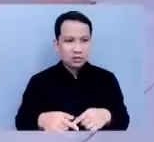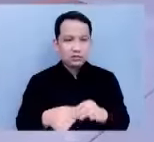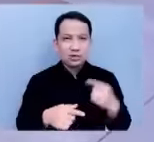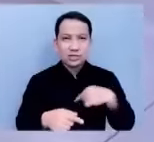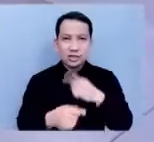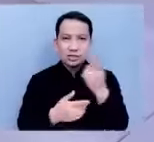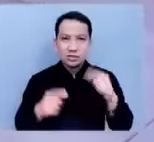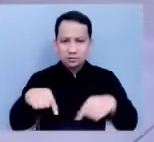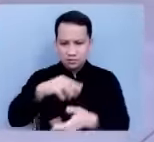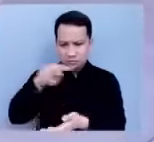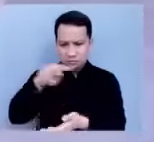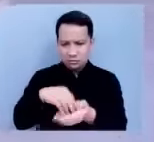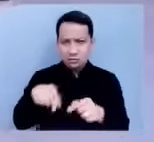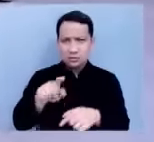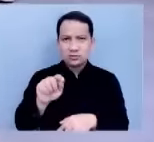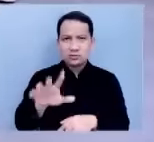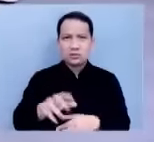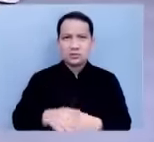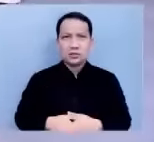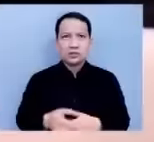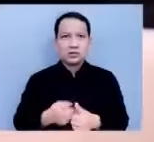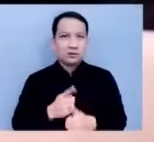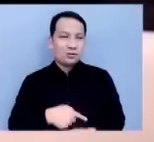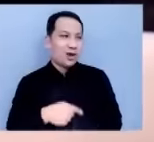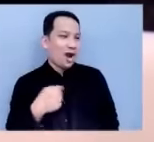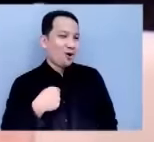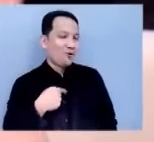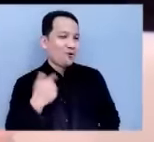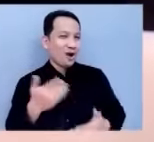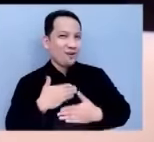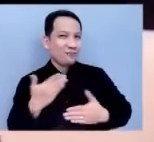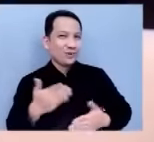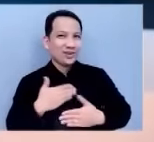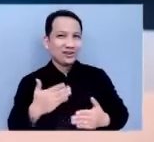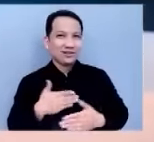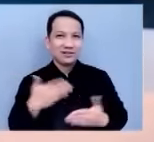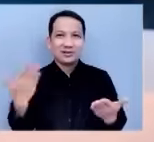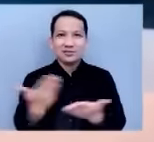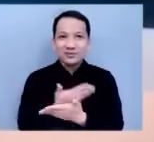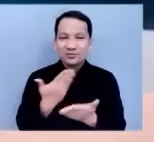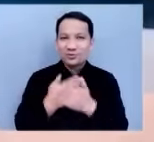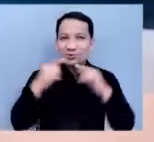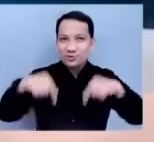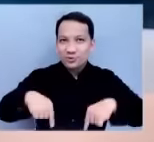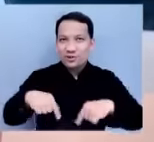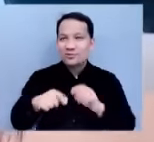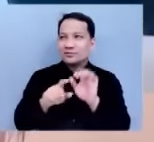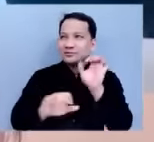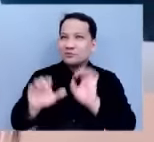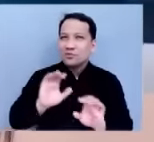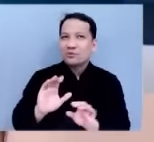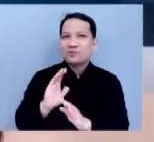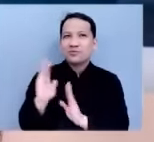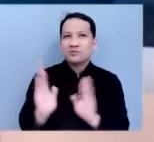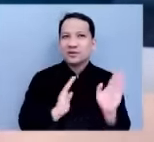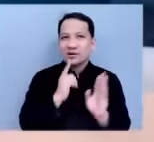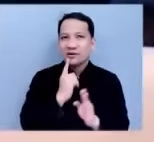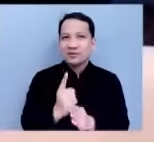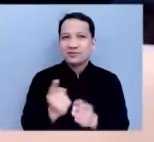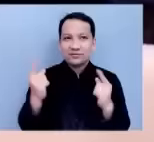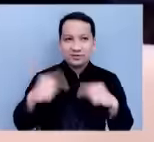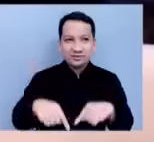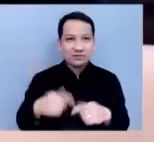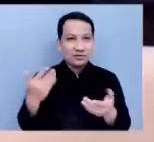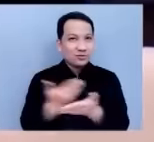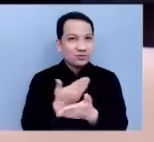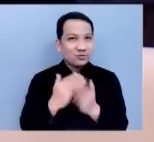sa TV5? Siyempre po, sobrang happy kasi nga po. I'm also new in the showbiz industry. So, we're very happy that we found our